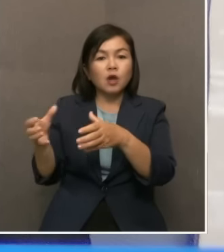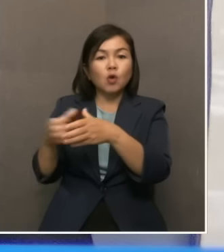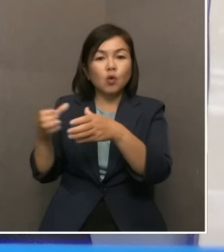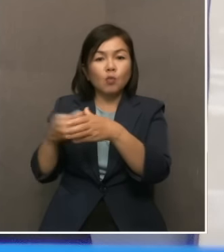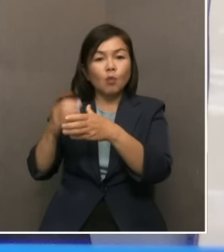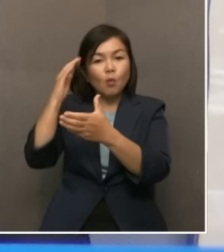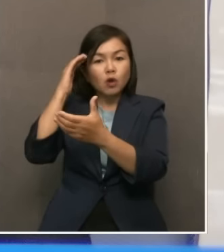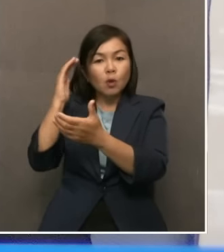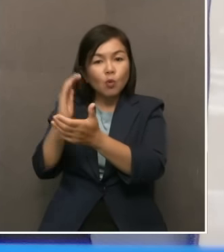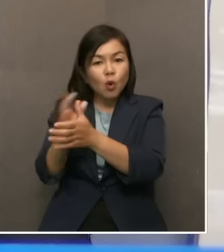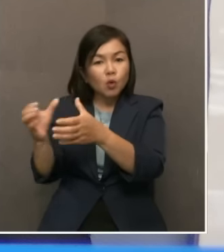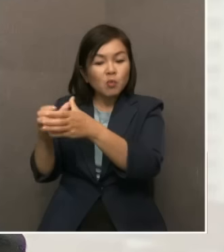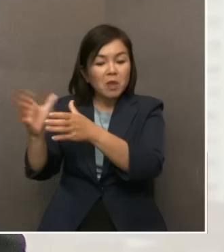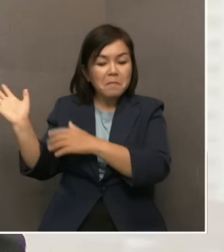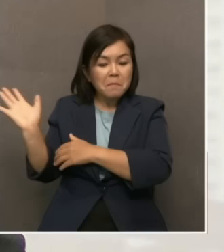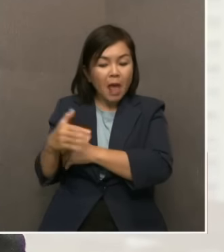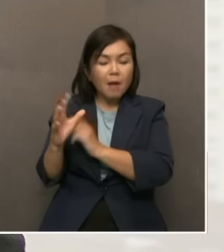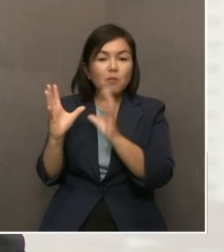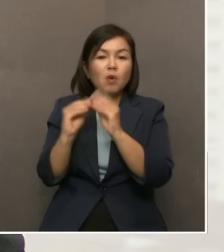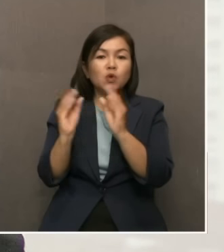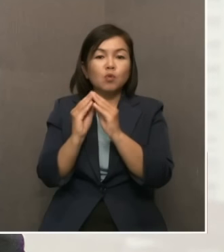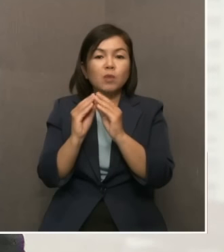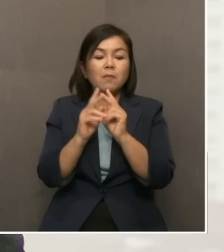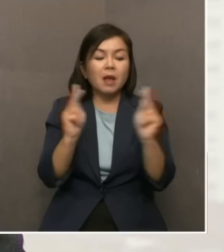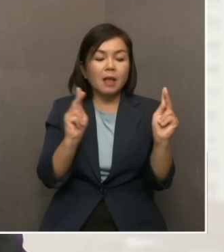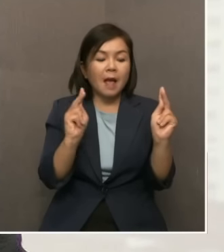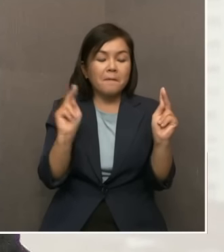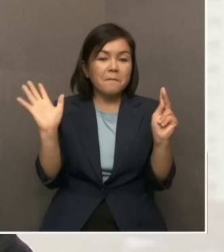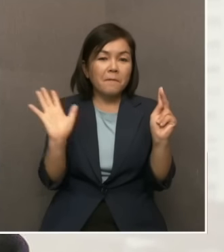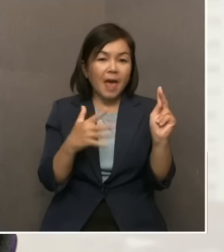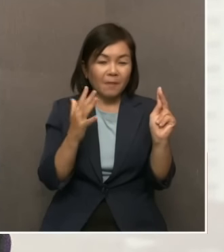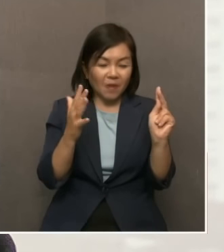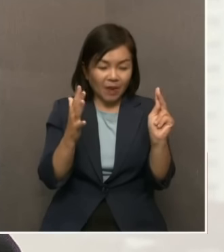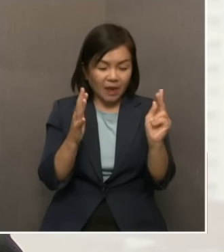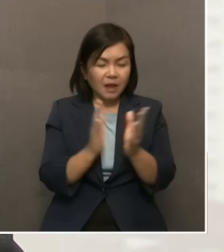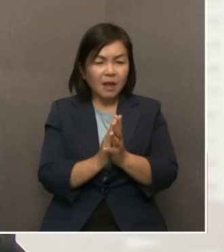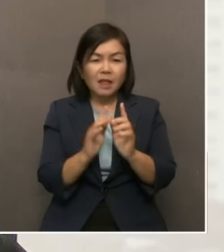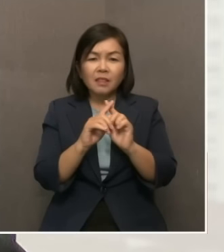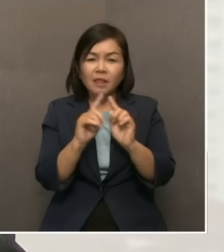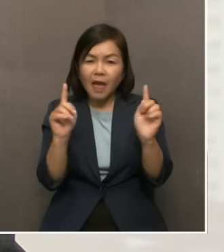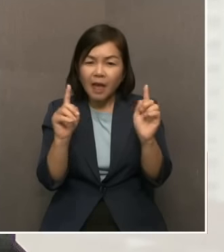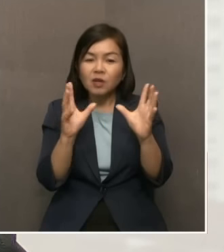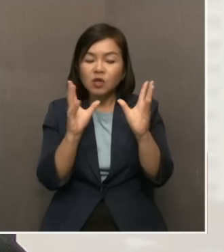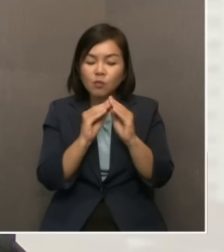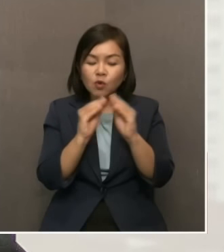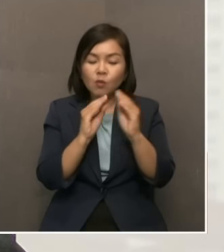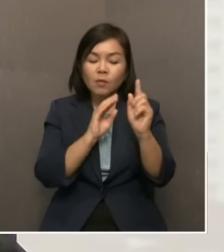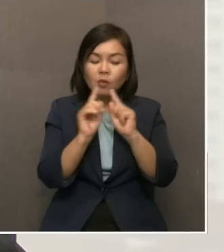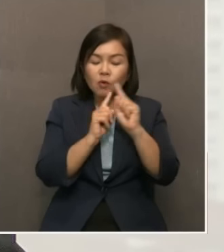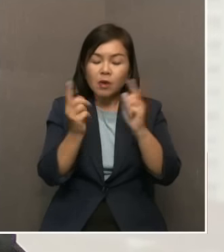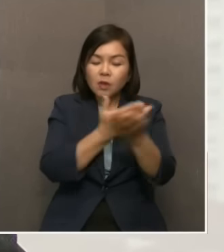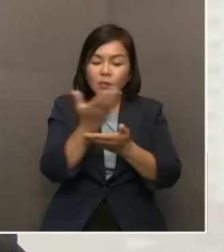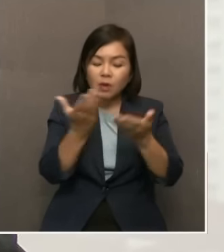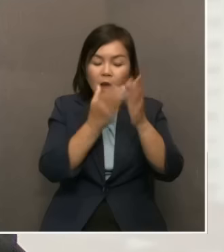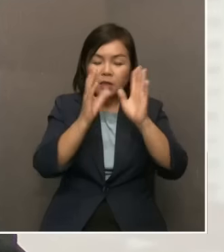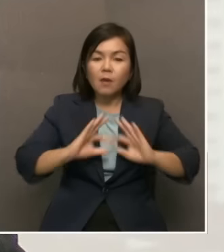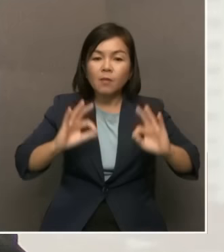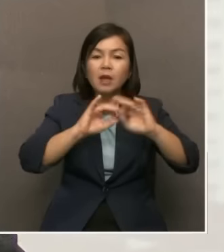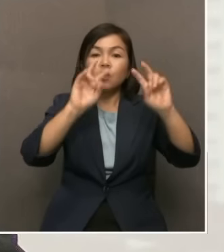ก็ไม่ได้มาร่วมงานด้วยค่ะ แต่ที่คาดการณ์กันนะครับก็คือที่ประชุมเนี่ยจะพิจารณาสาระสำคัญ